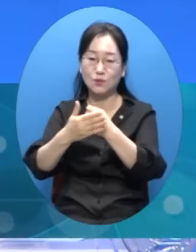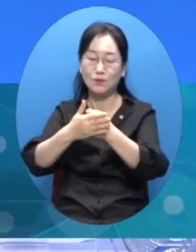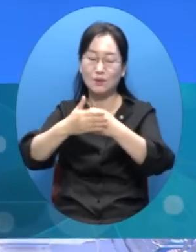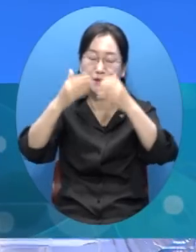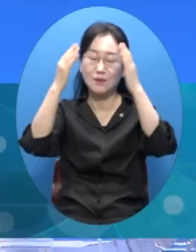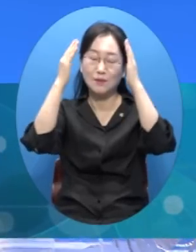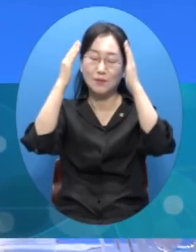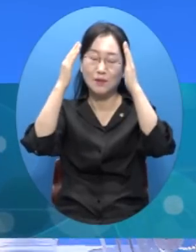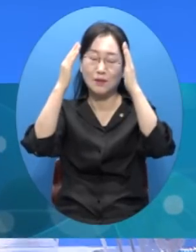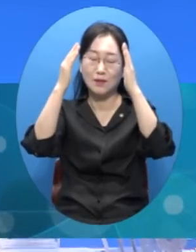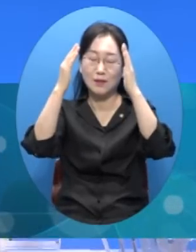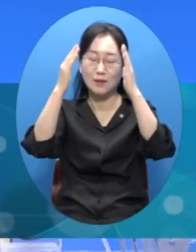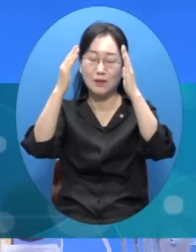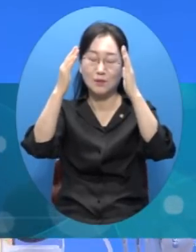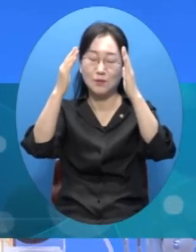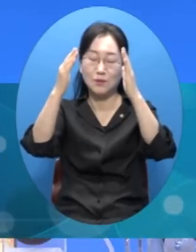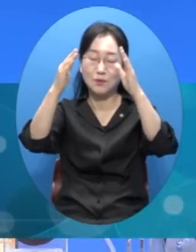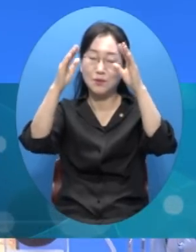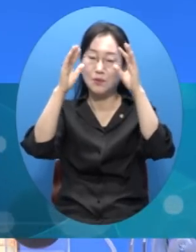도우심